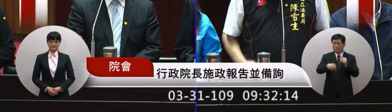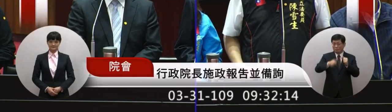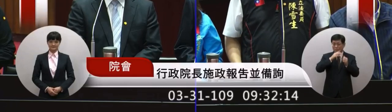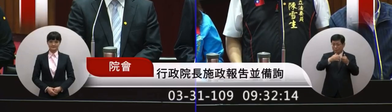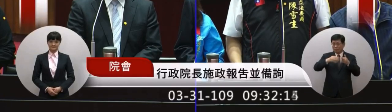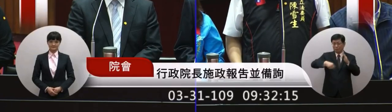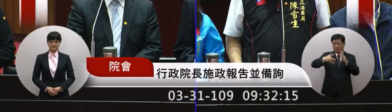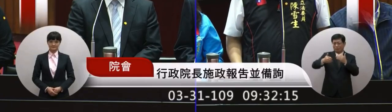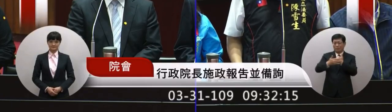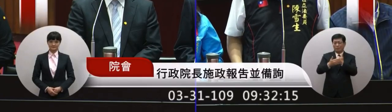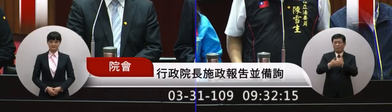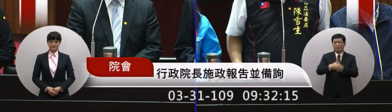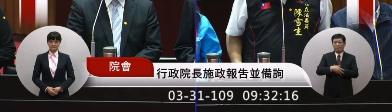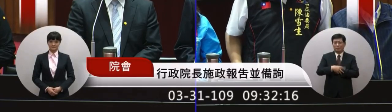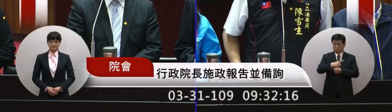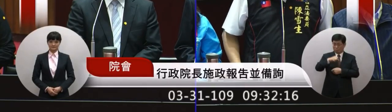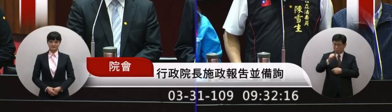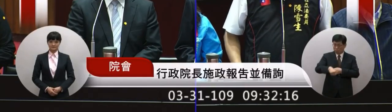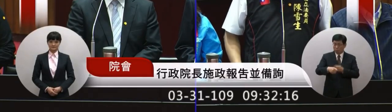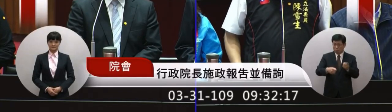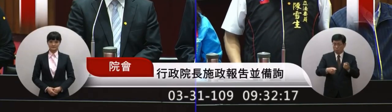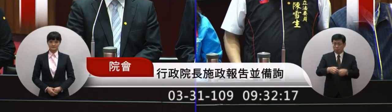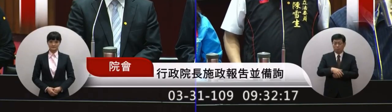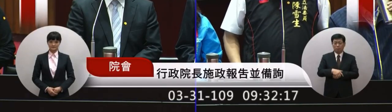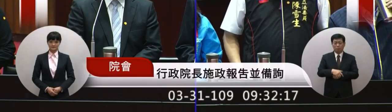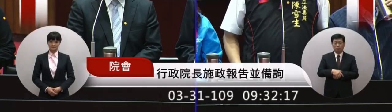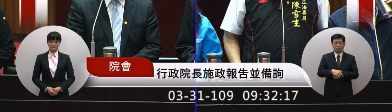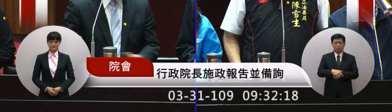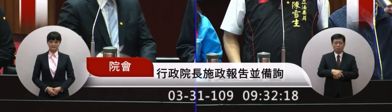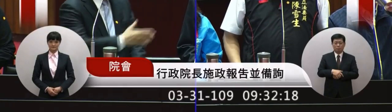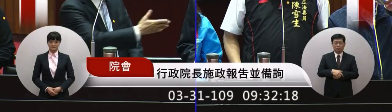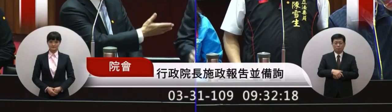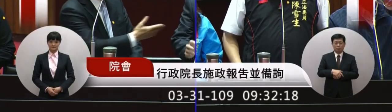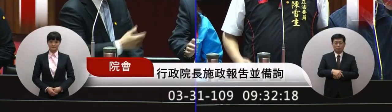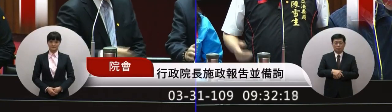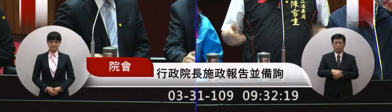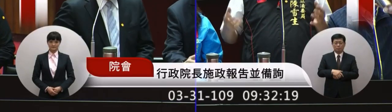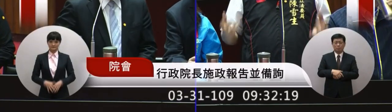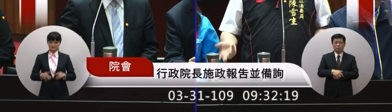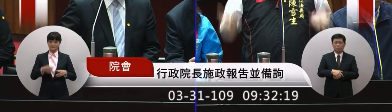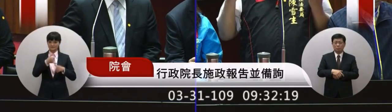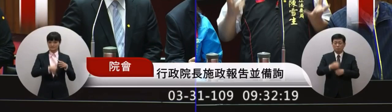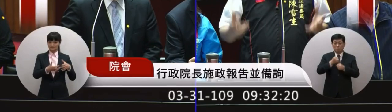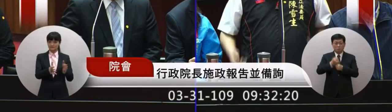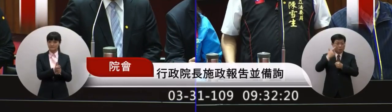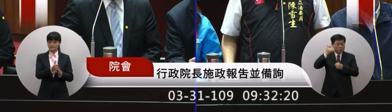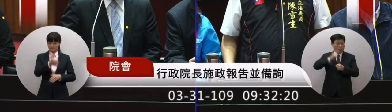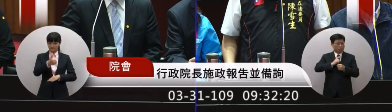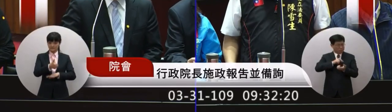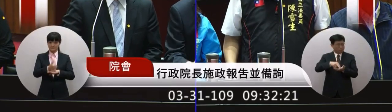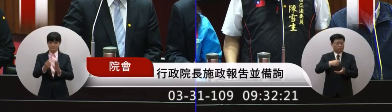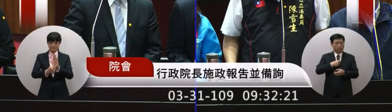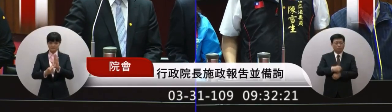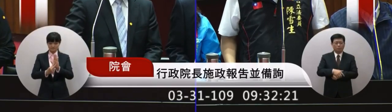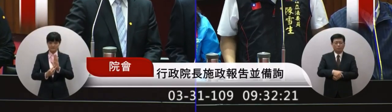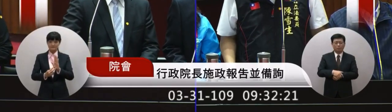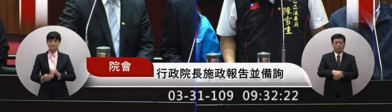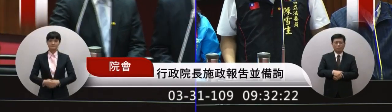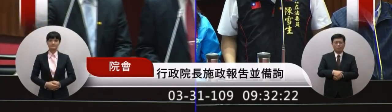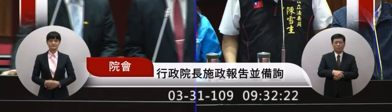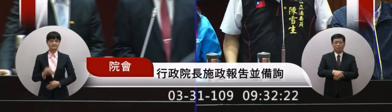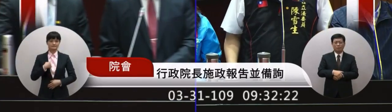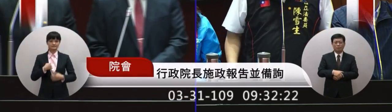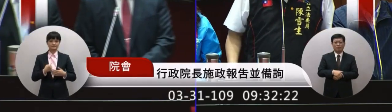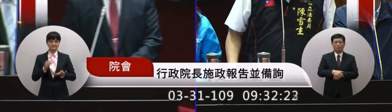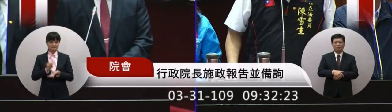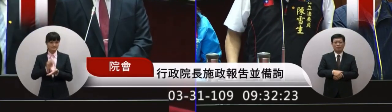院长的协助，您同意不同意？ 我先请 你要让金门马祖站起来。 好，对对，我来跟委员报告